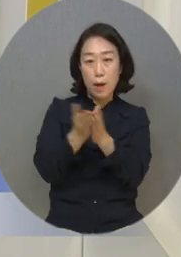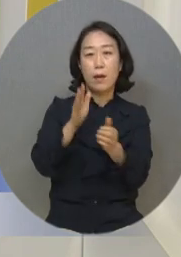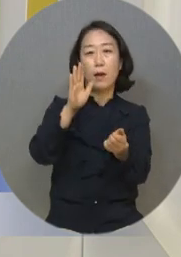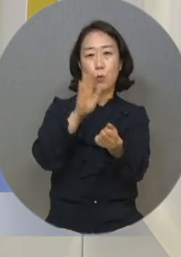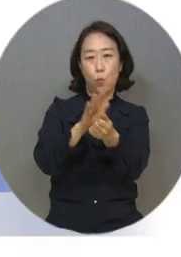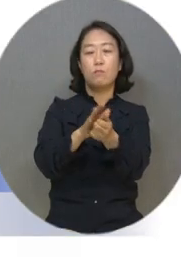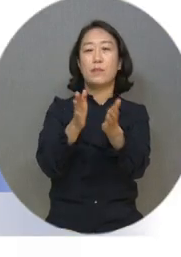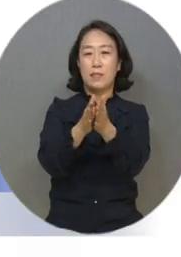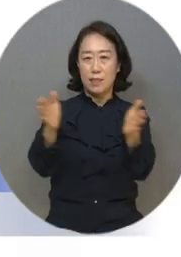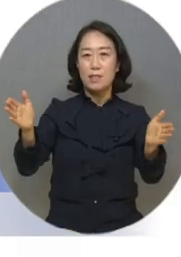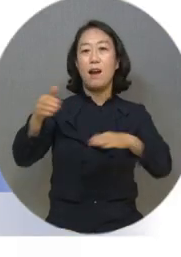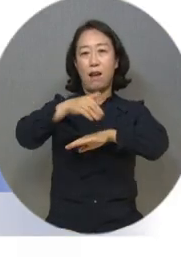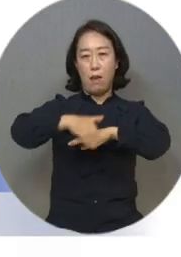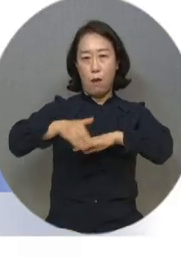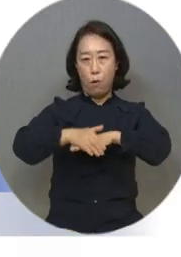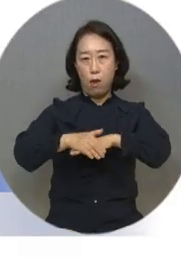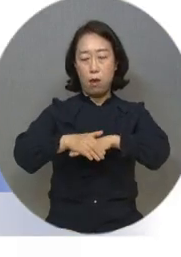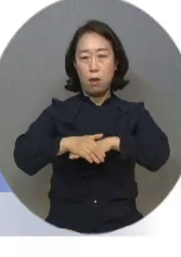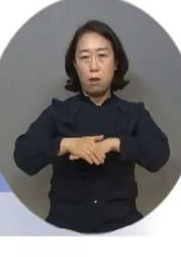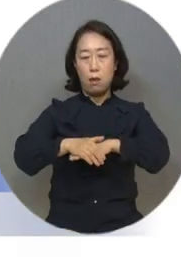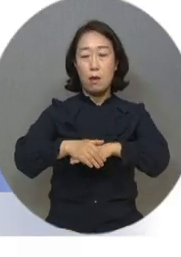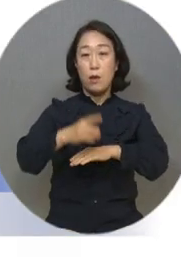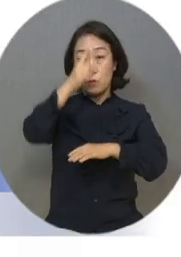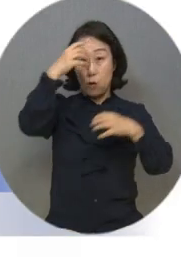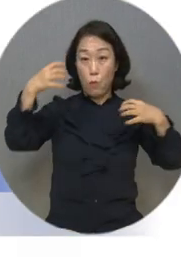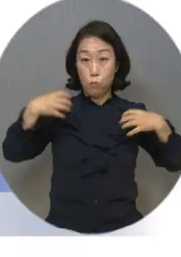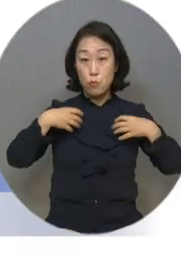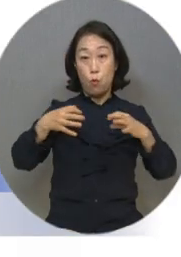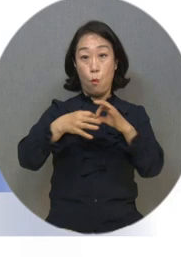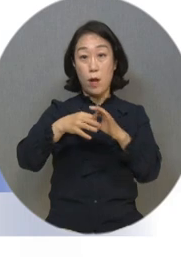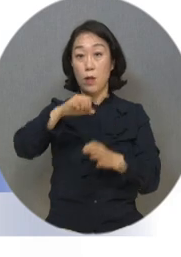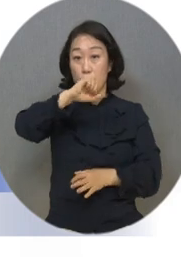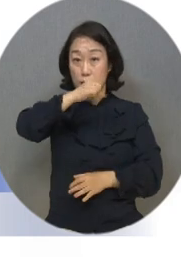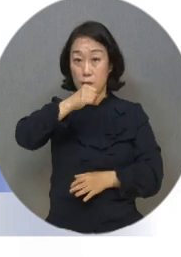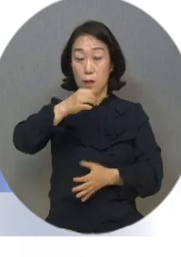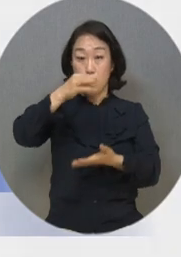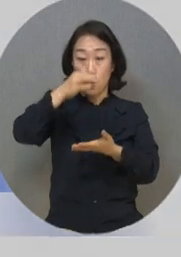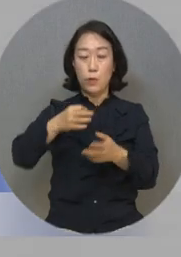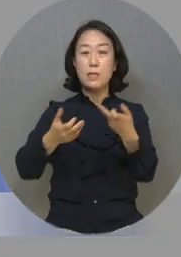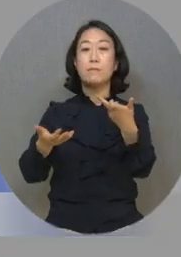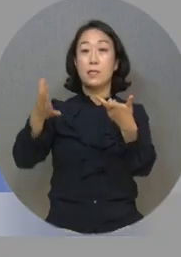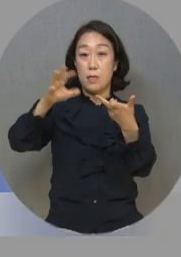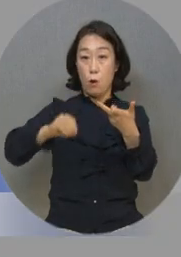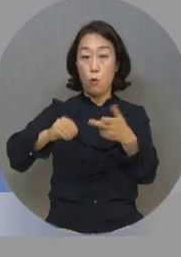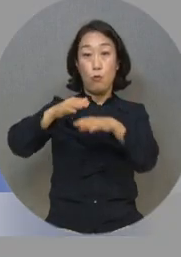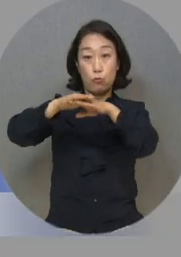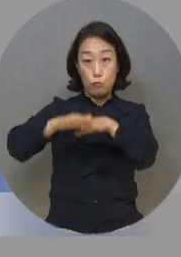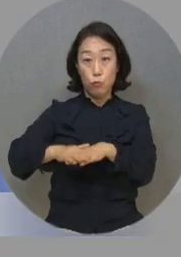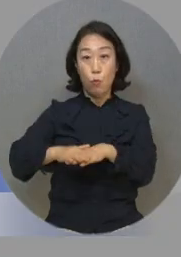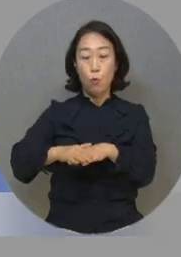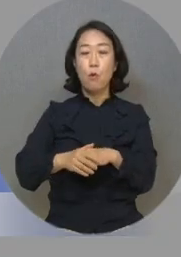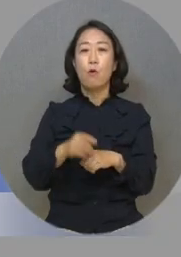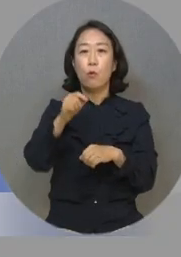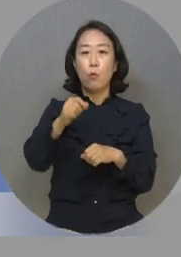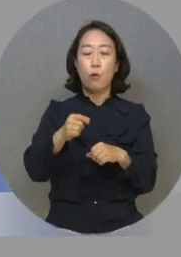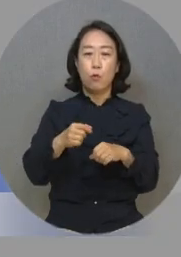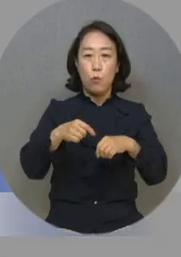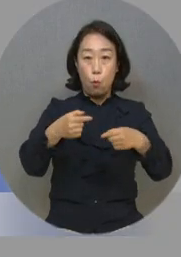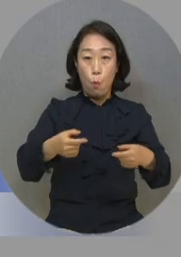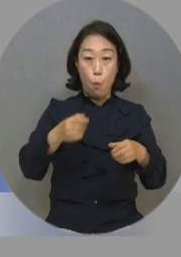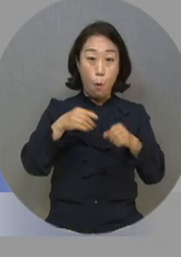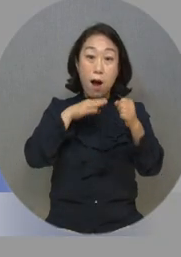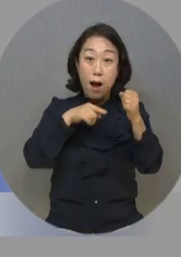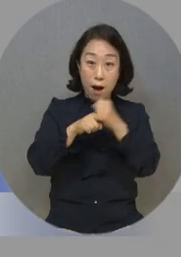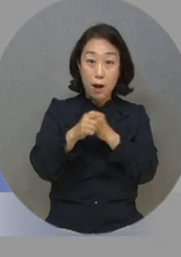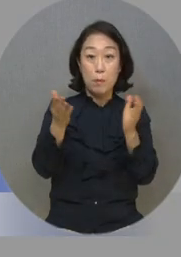강화에 나섰습니다이를 위해 문화체육관광부는 관련 예산 17억원을 확보하고 한국스포츠 정책과학원과